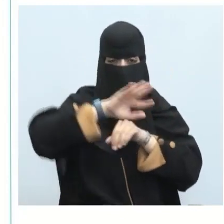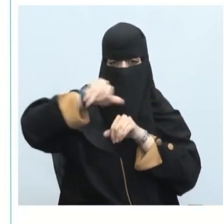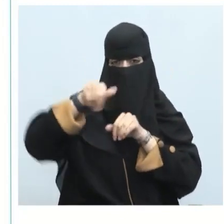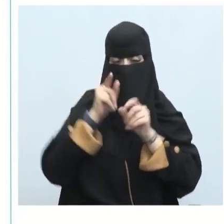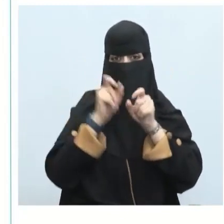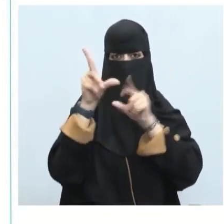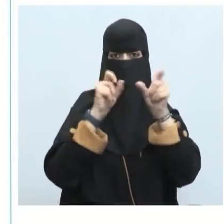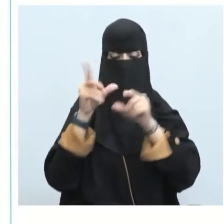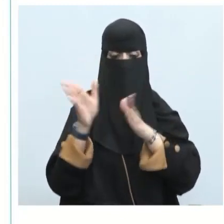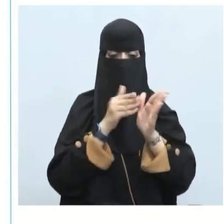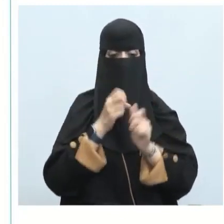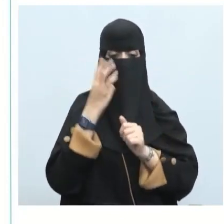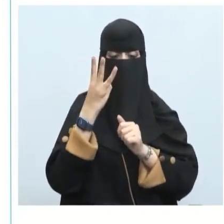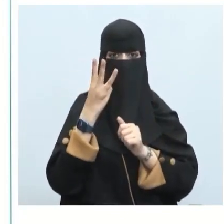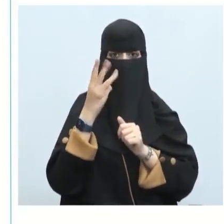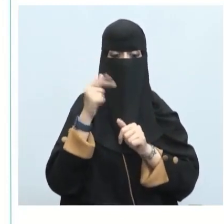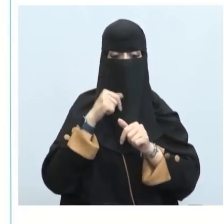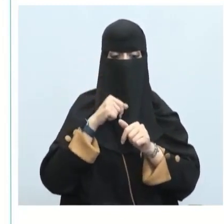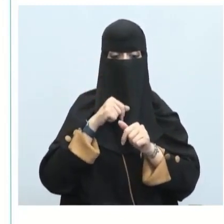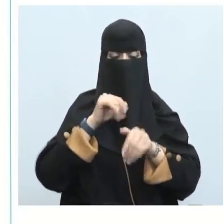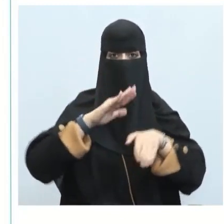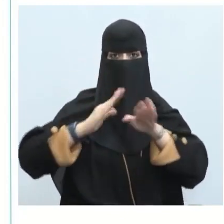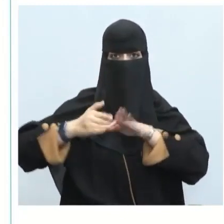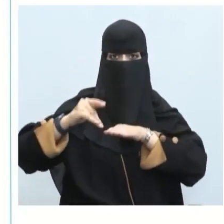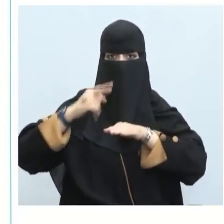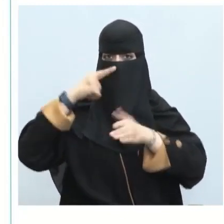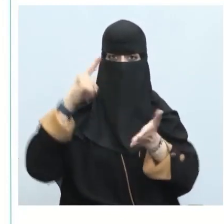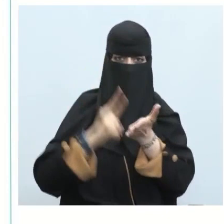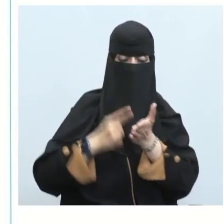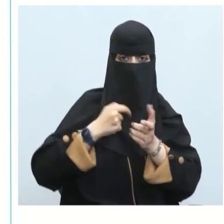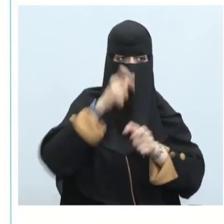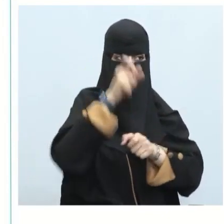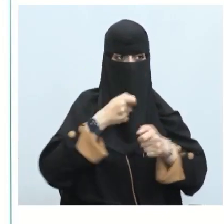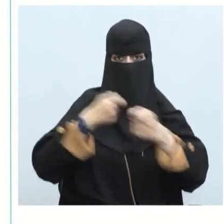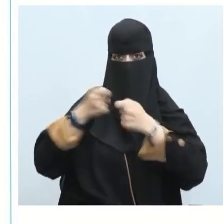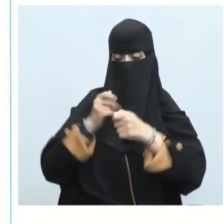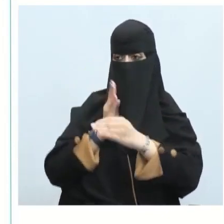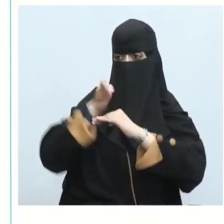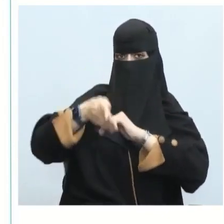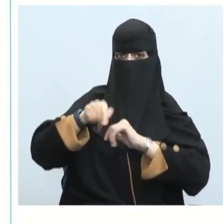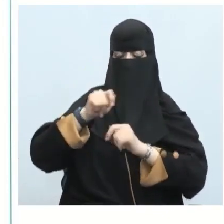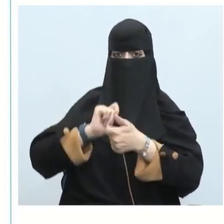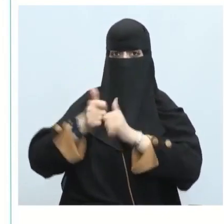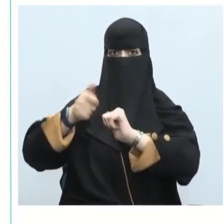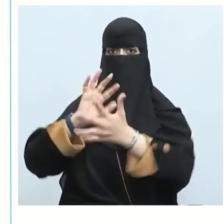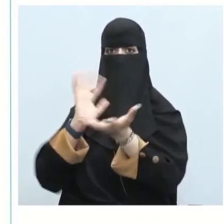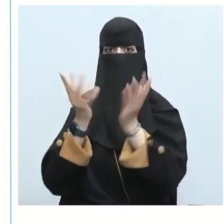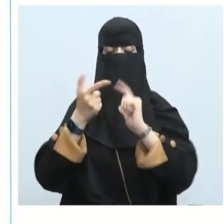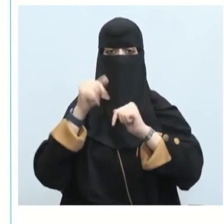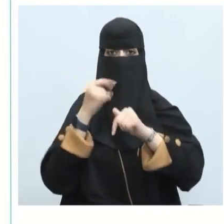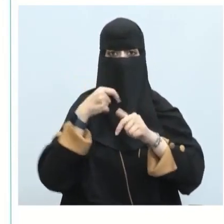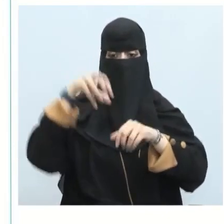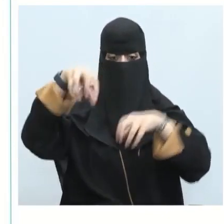الكتروني ثانيا ثالثا عفوا اضطرار البائع الى الدخول في منافسه عالميه مع مقدمي